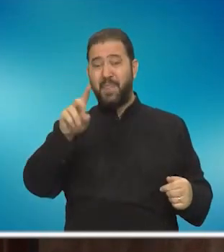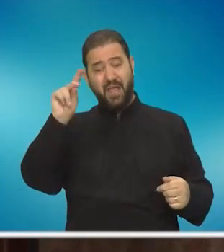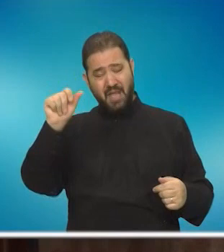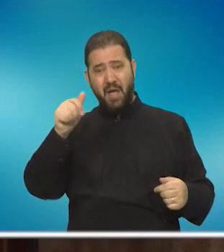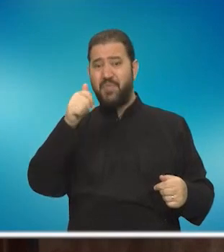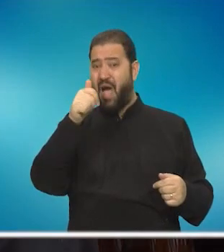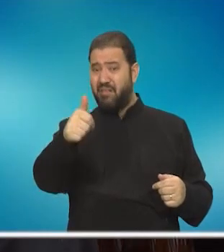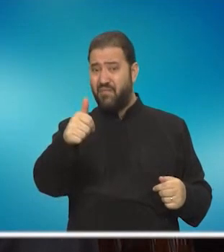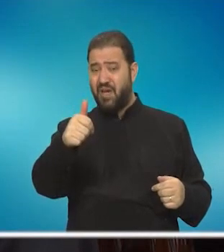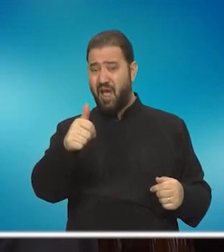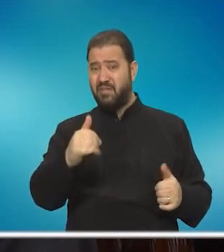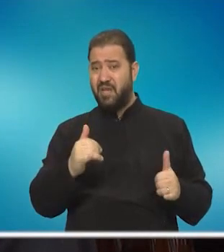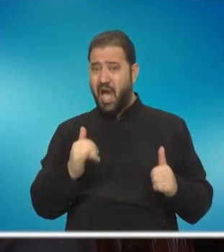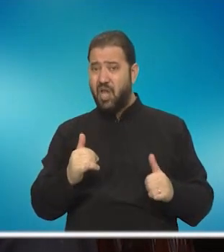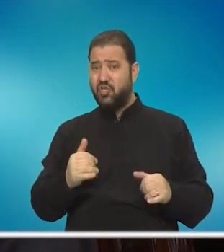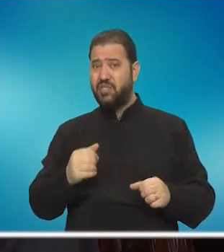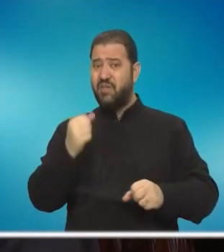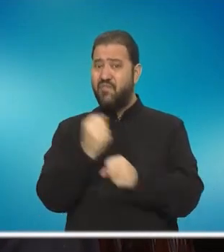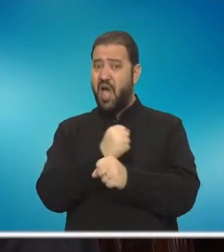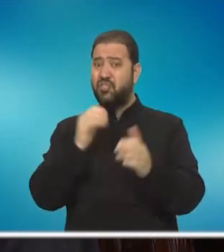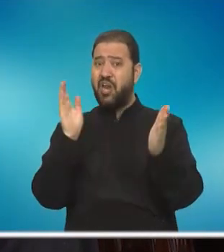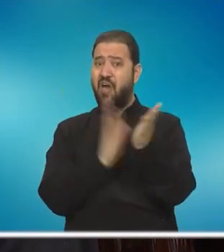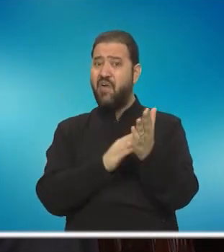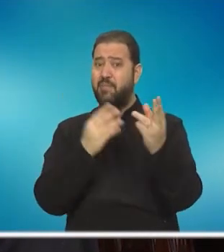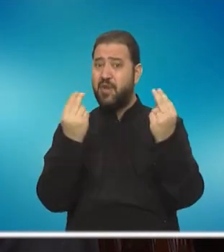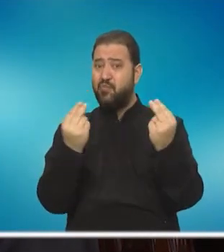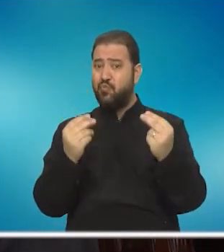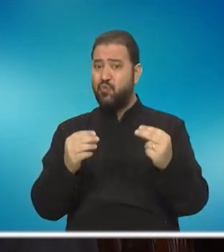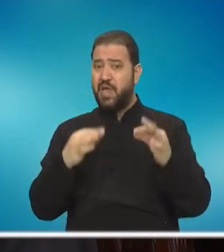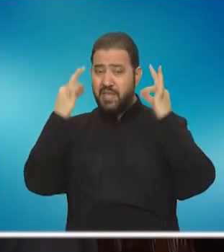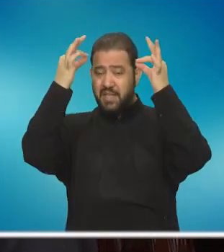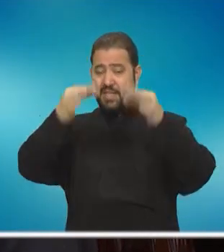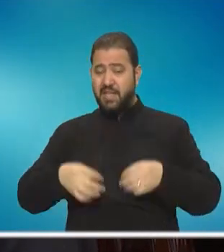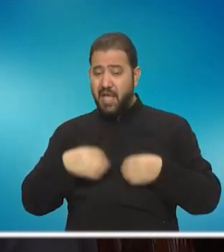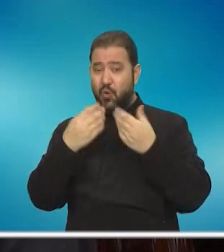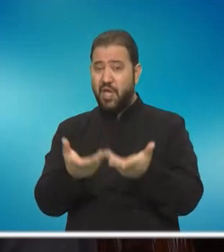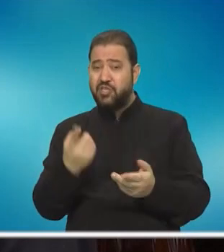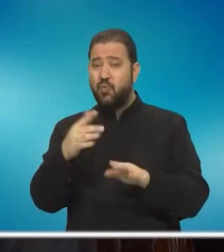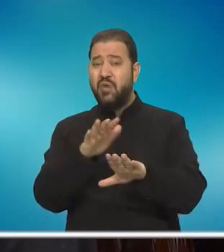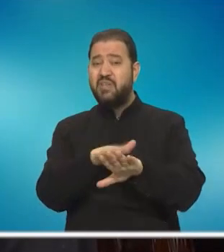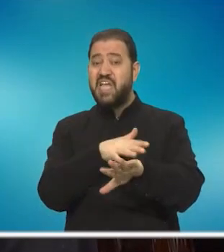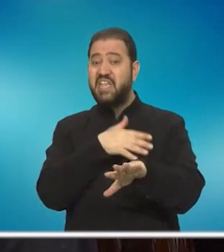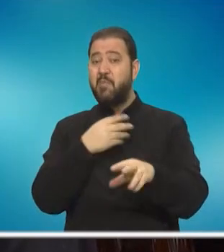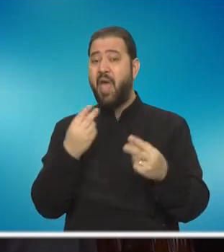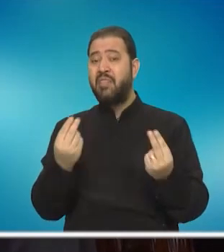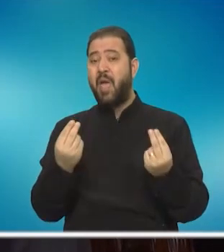De fapt, împlinirea faptelor bune creează o stare în creștin. Când spun lucrul acesta, nu mă